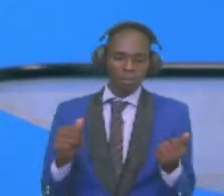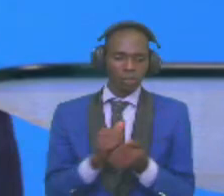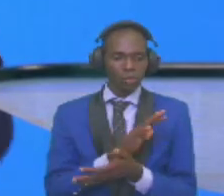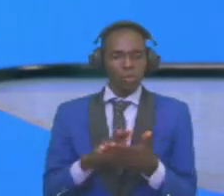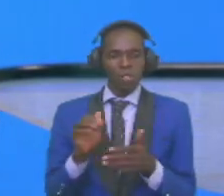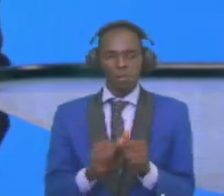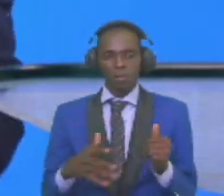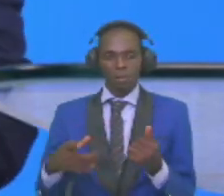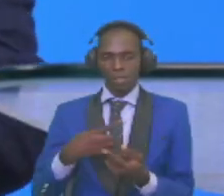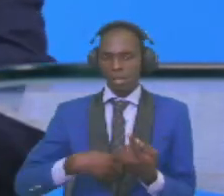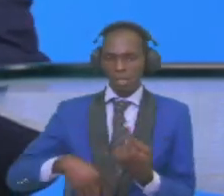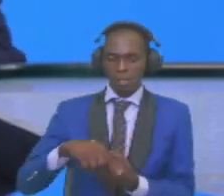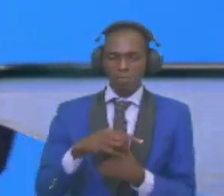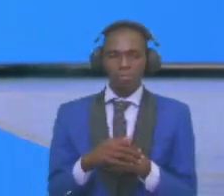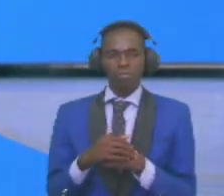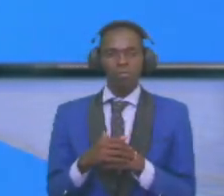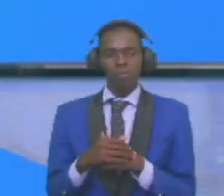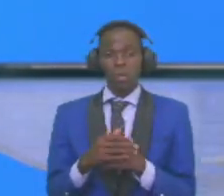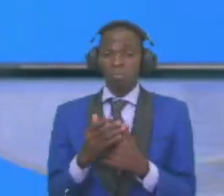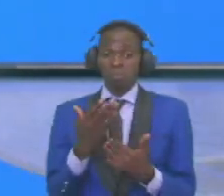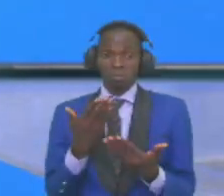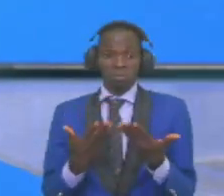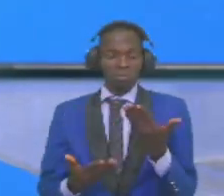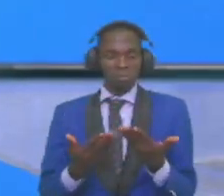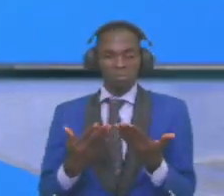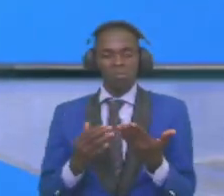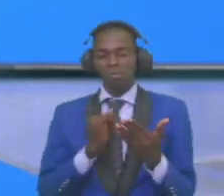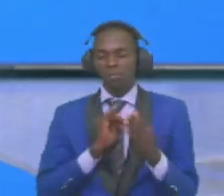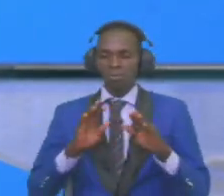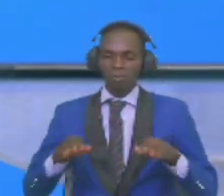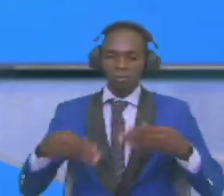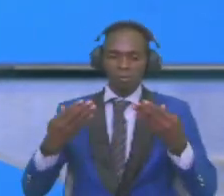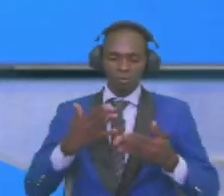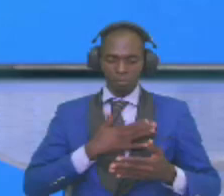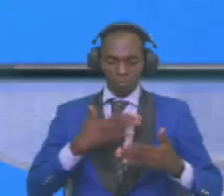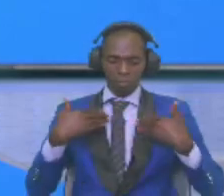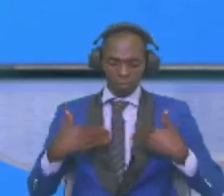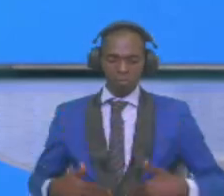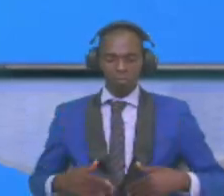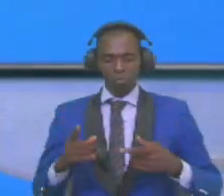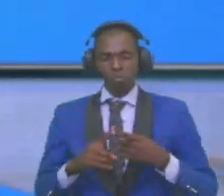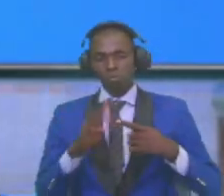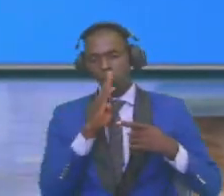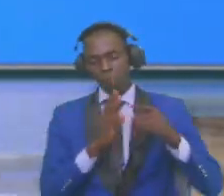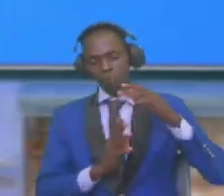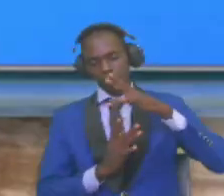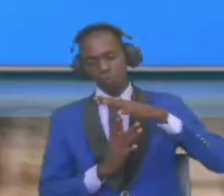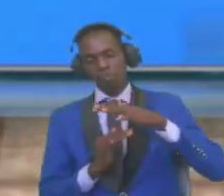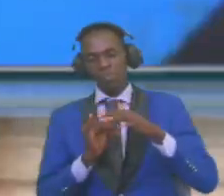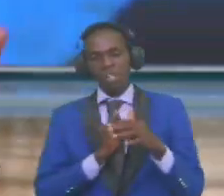et a détruit tout ce qui les environne mais se dit que